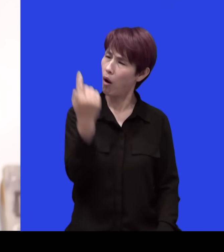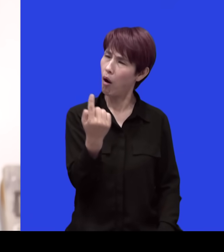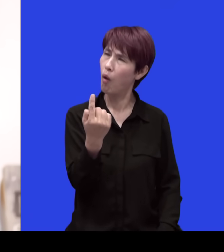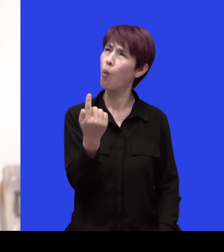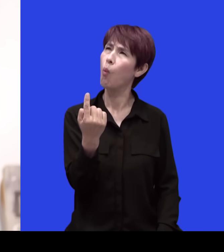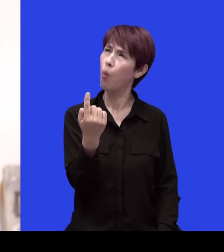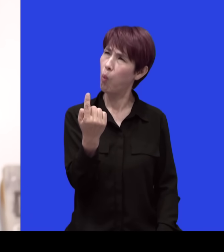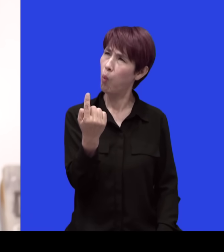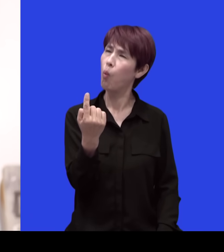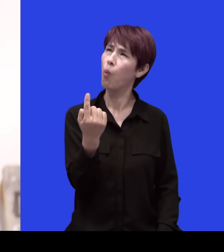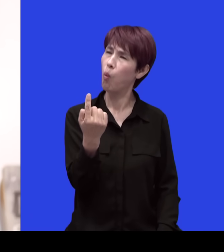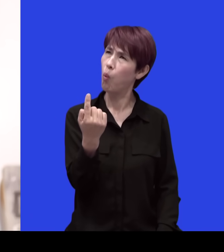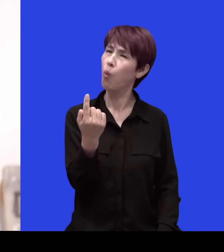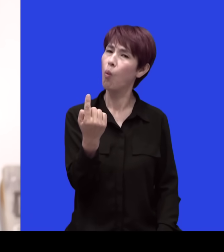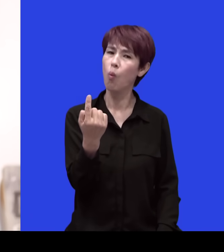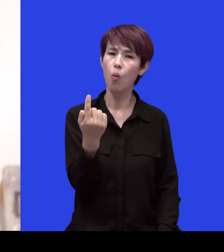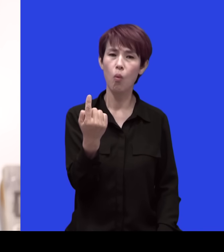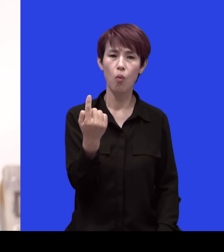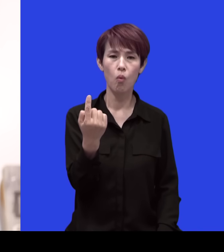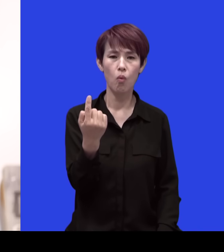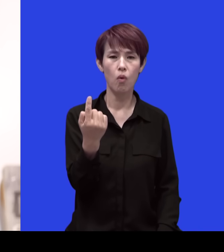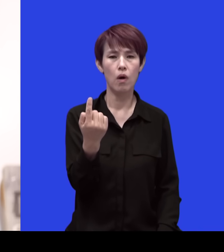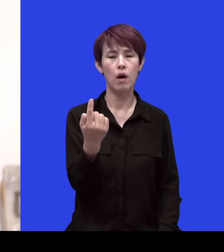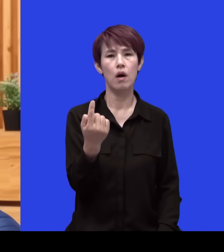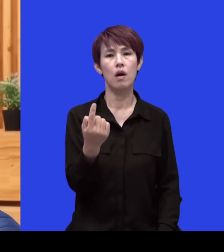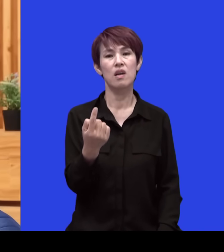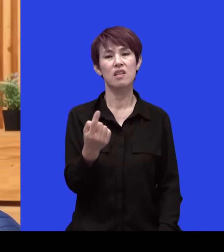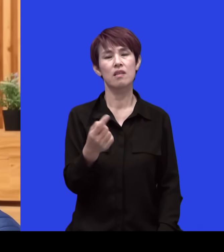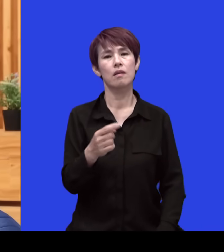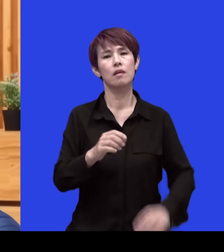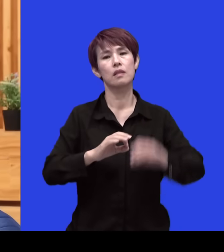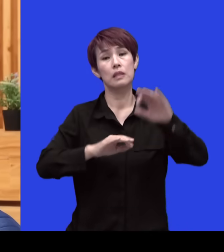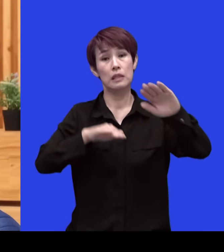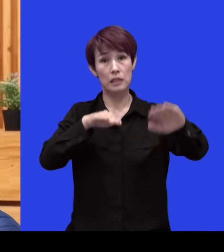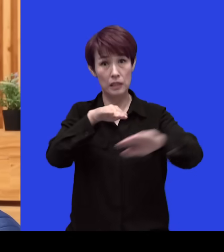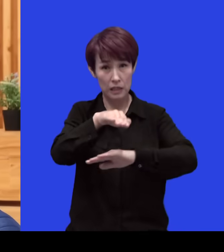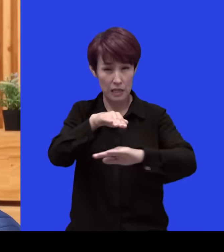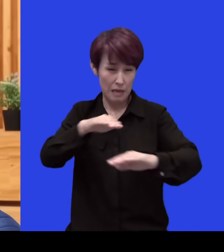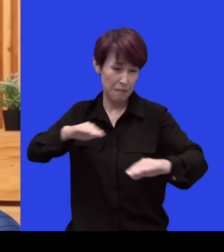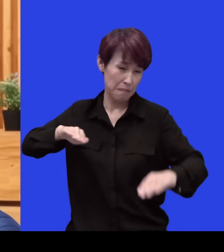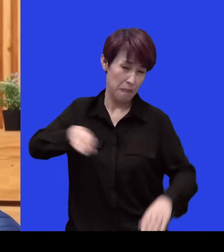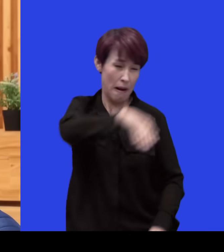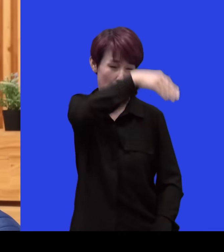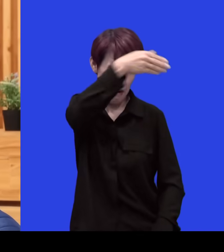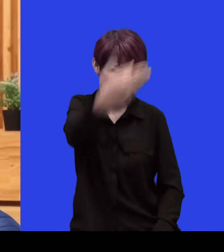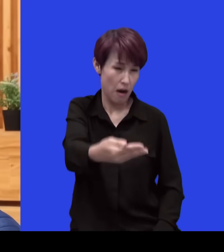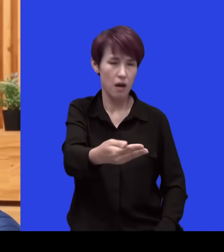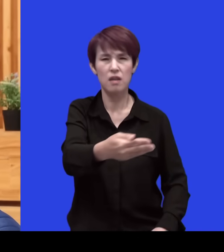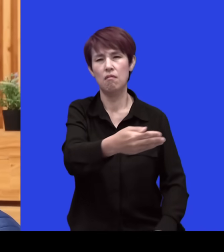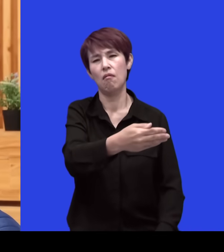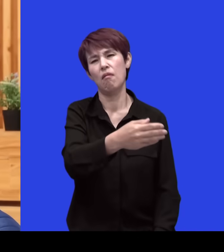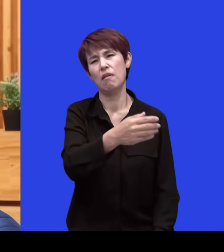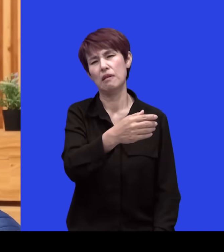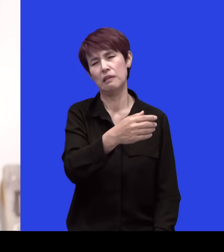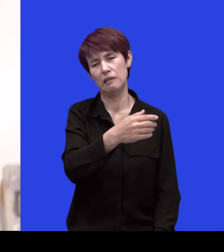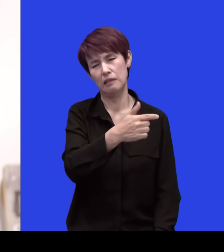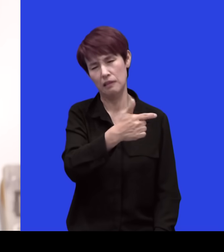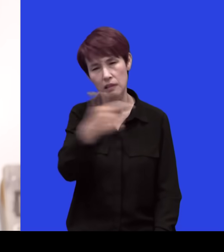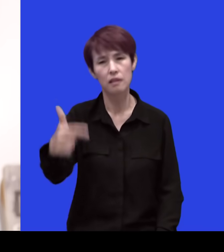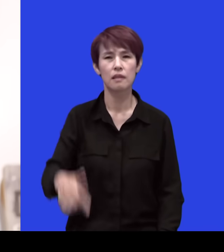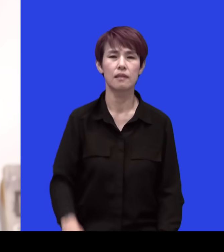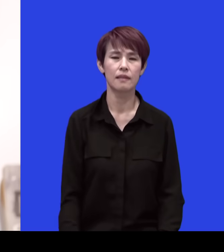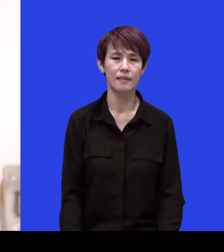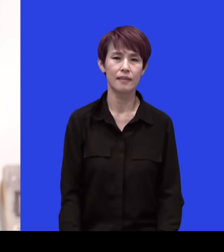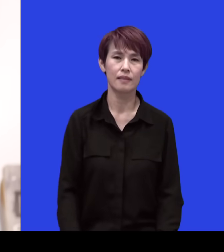예. 그랬는데 보니까 대형 사고죠. 아, 그럼요. 그러니까 헬기가 떴지. 그